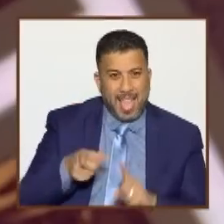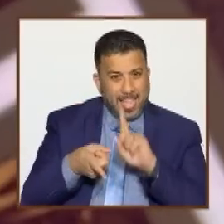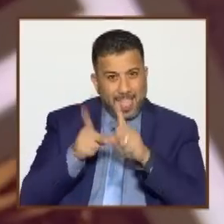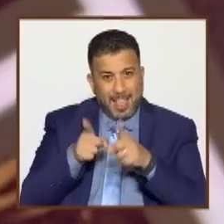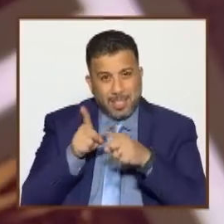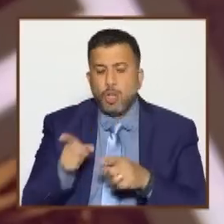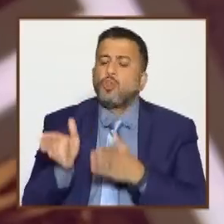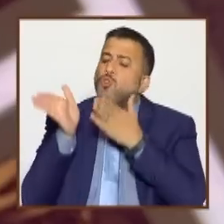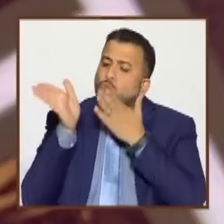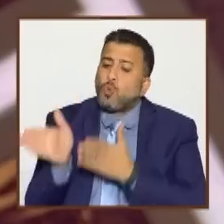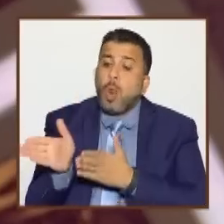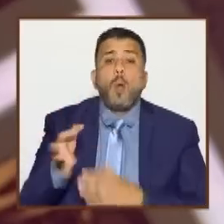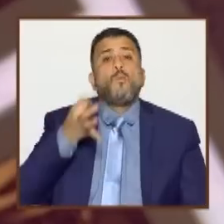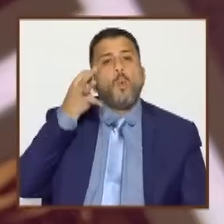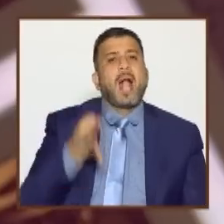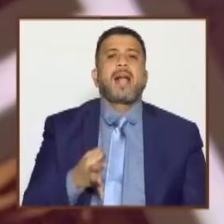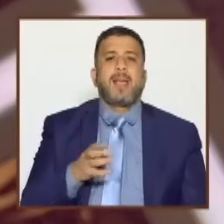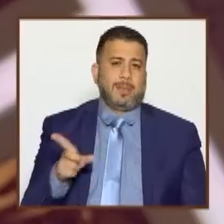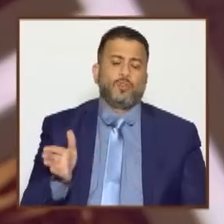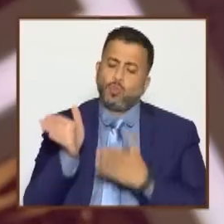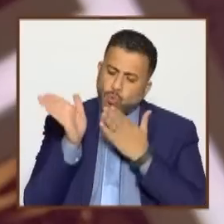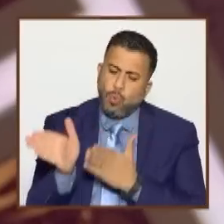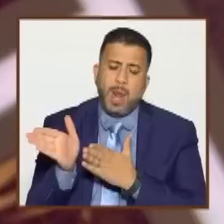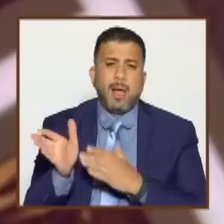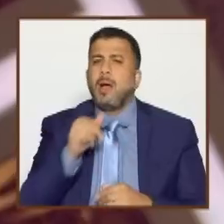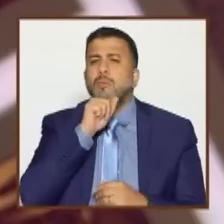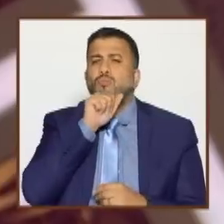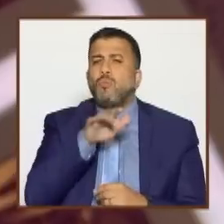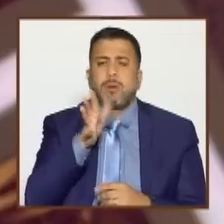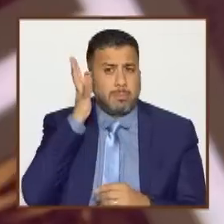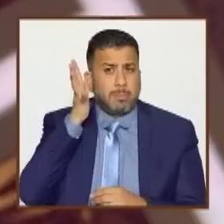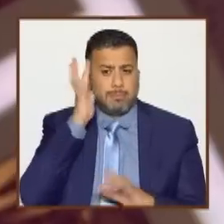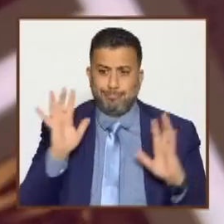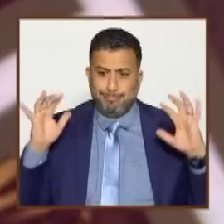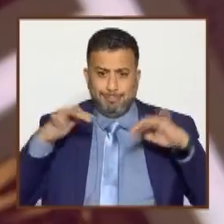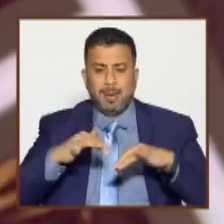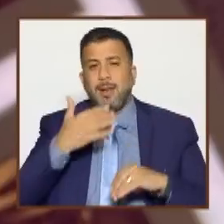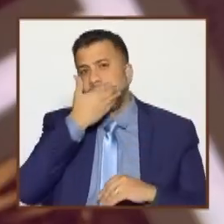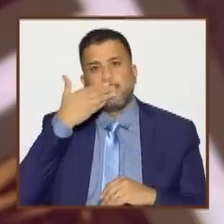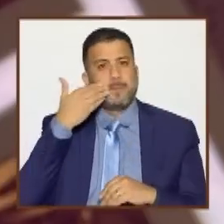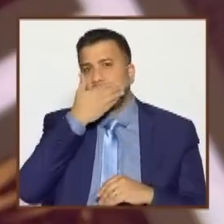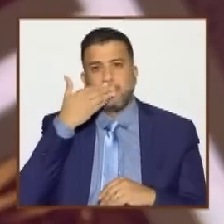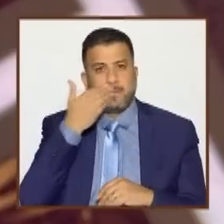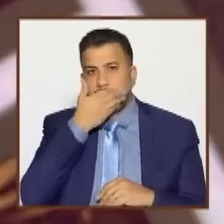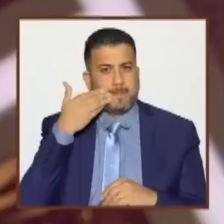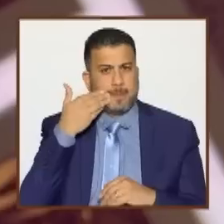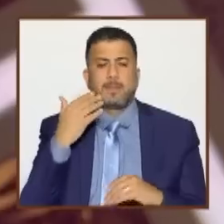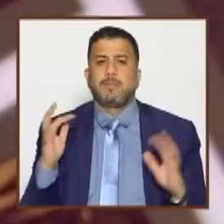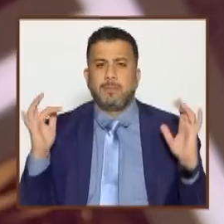الصلاة والسلام وسنها في رمضان فقط، يجتمع لها الناس في المساجد في رمضان، ولذلك ليس عندنا